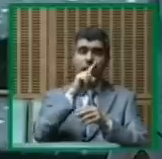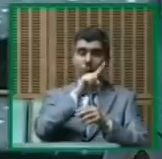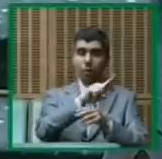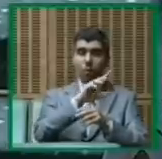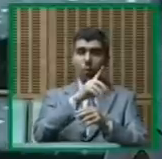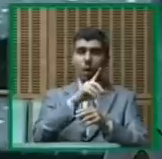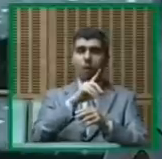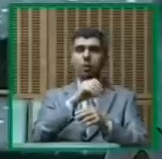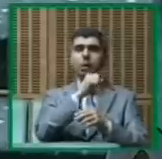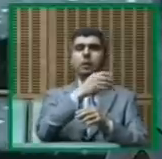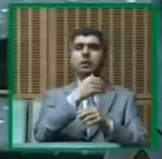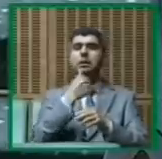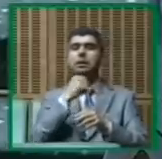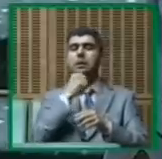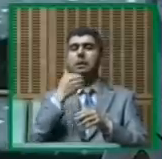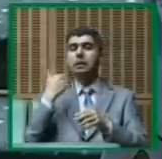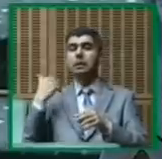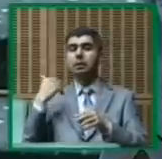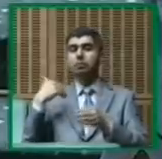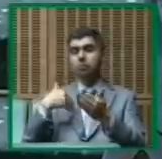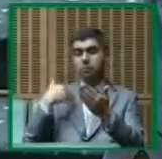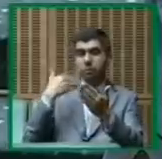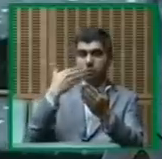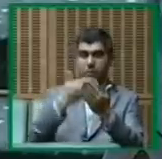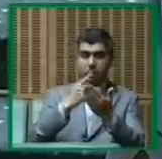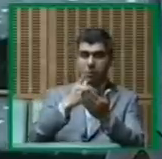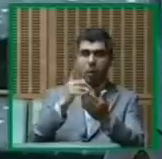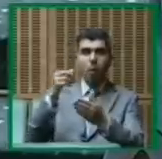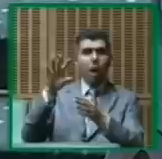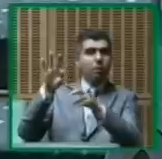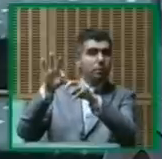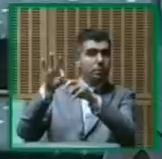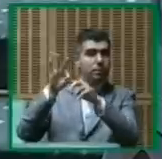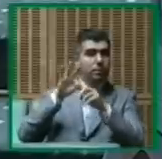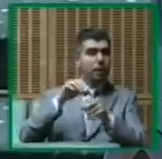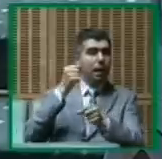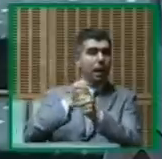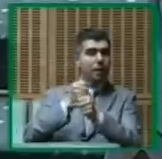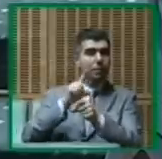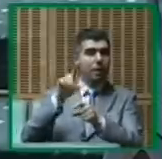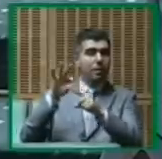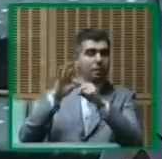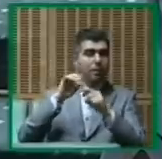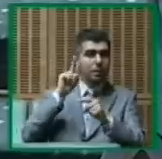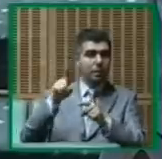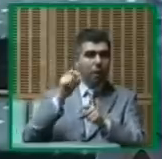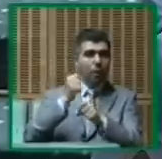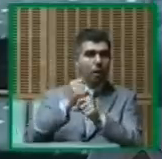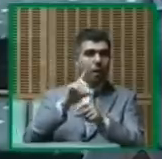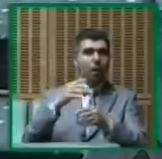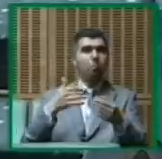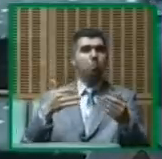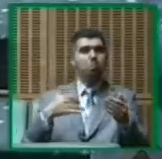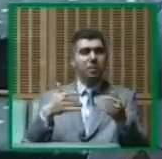الاقتصادية لتقديم لهؤلاء المبدعين بعض فرص الشغل لمواجهة التكاليف اليومية.